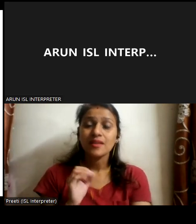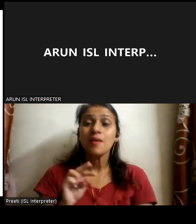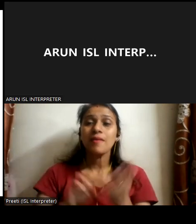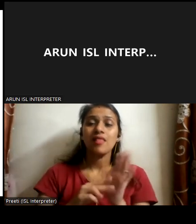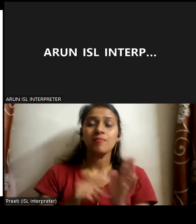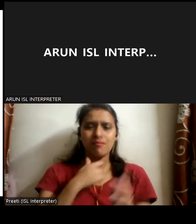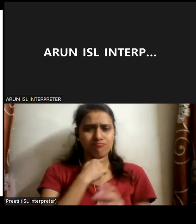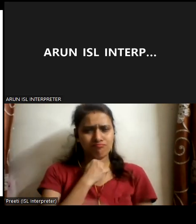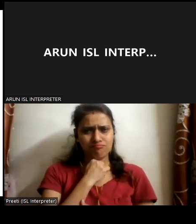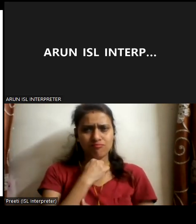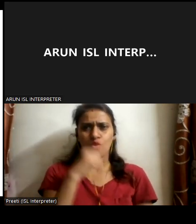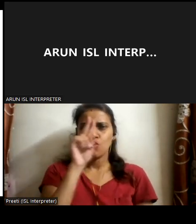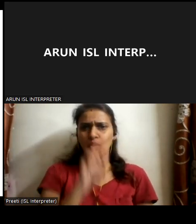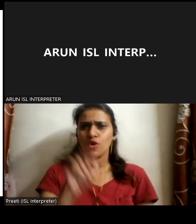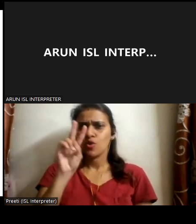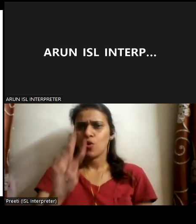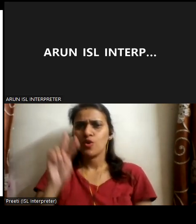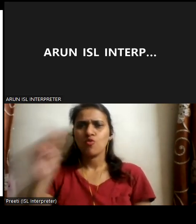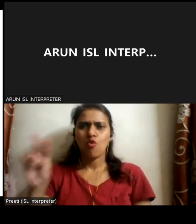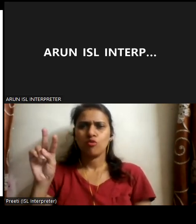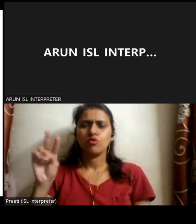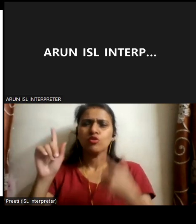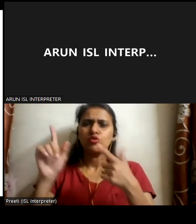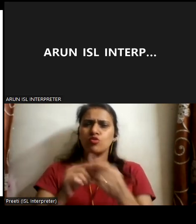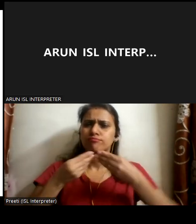that by 2022 we would be able to